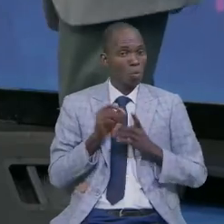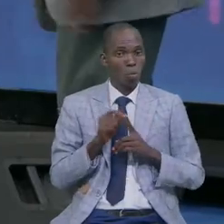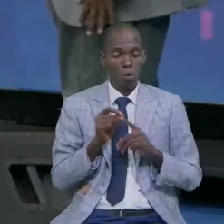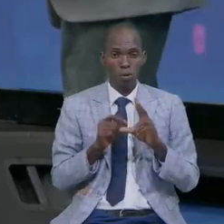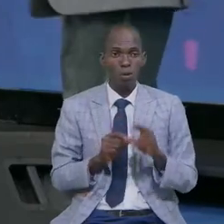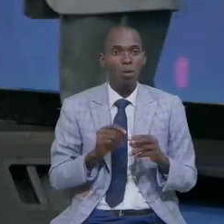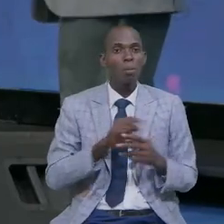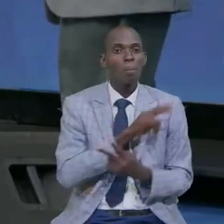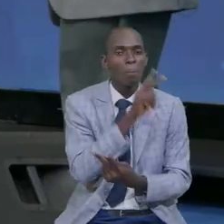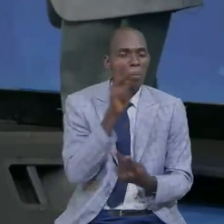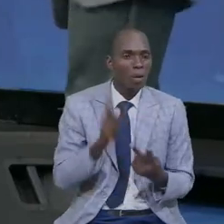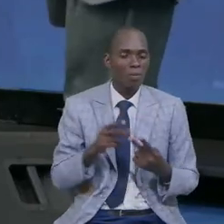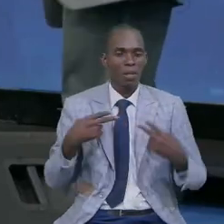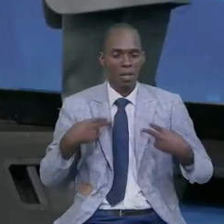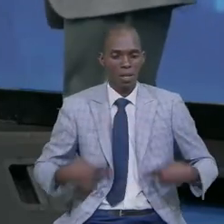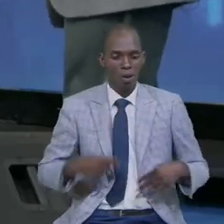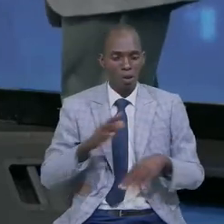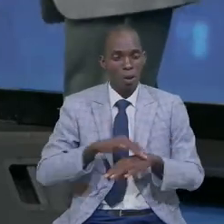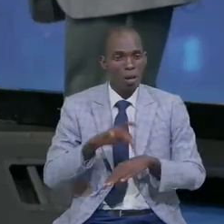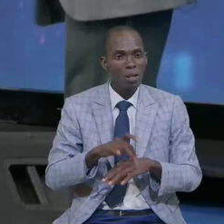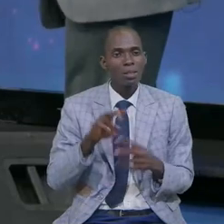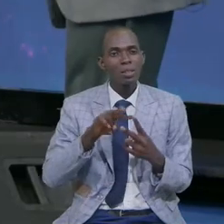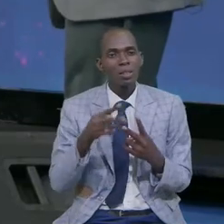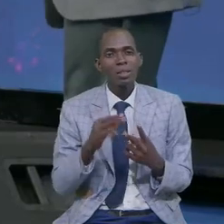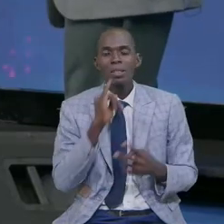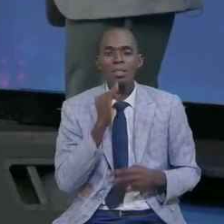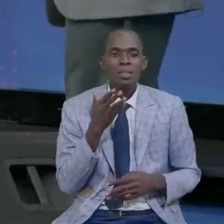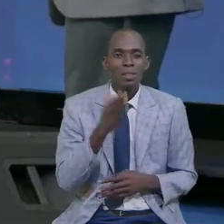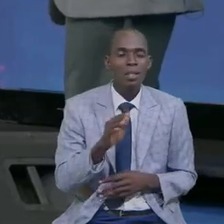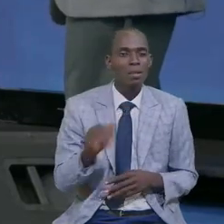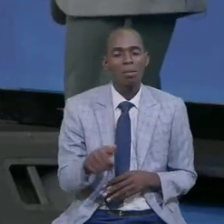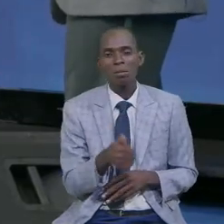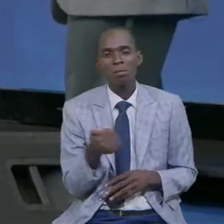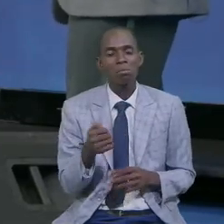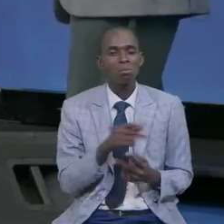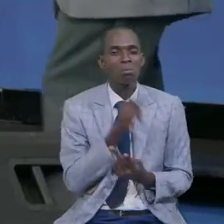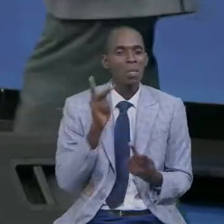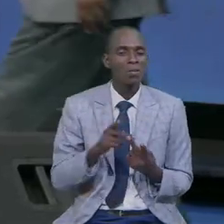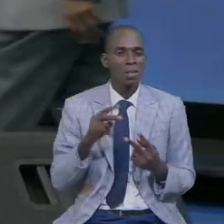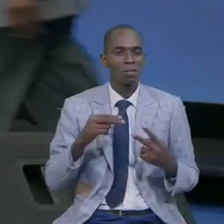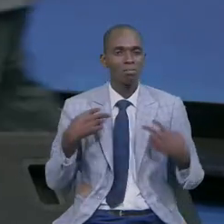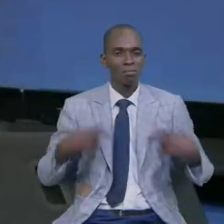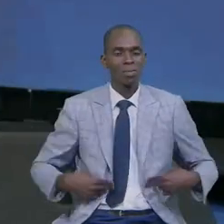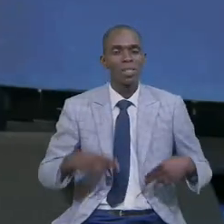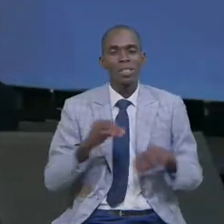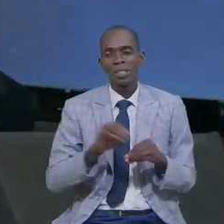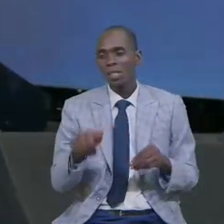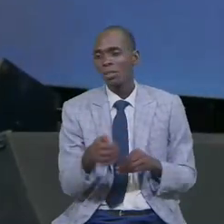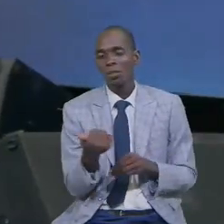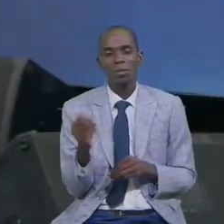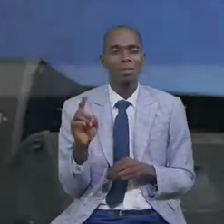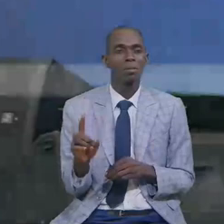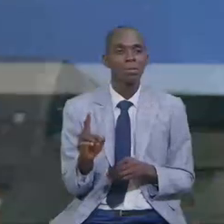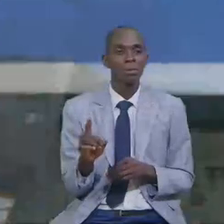secours parfait ici-bas. Il n'y a pas de secours parfait en aucun autre. Il n'y